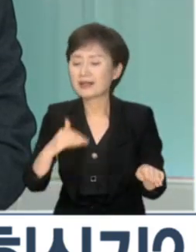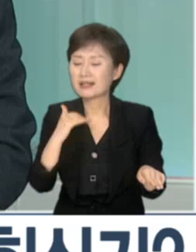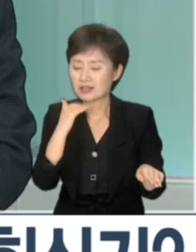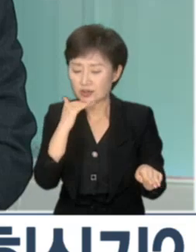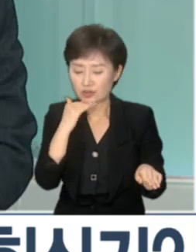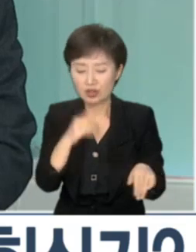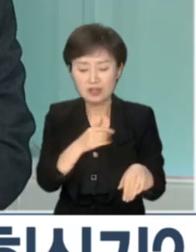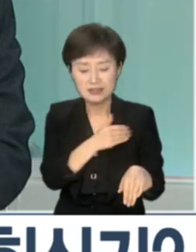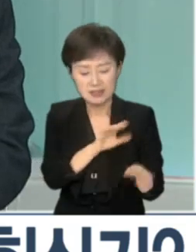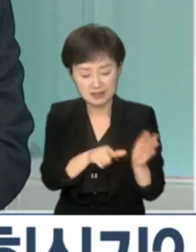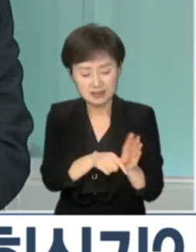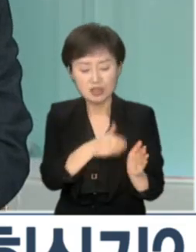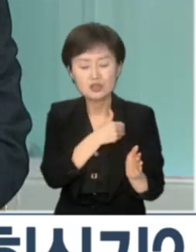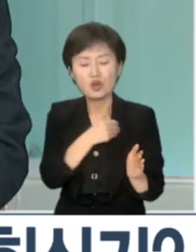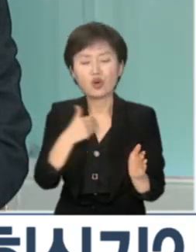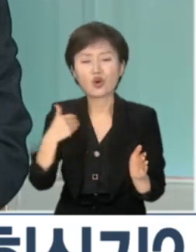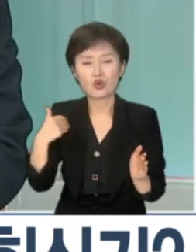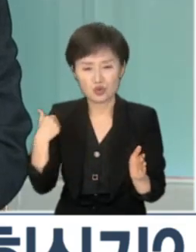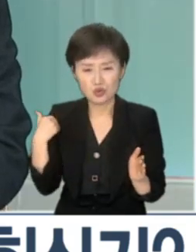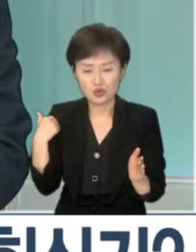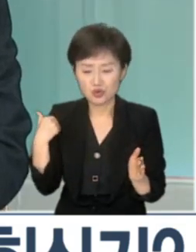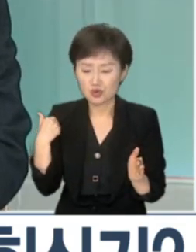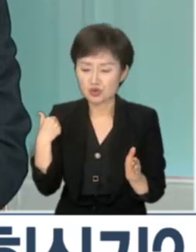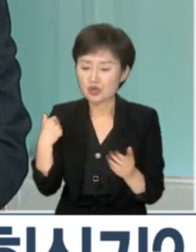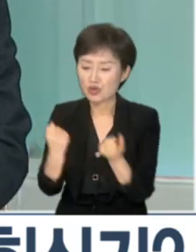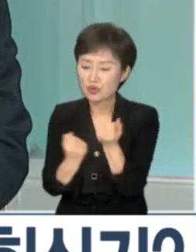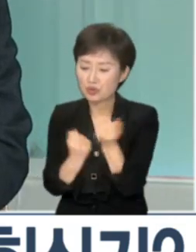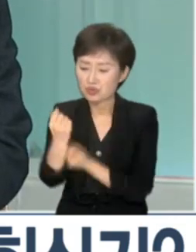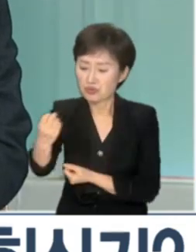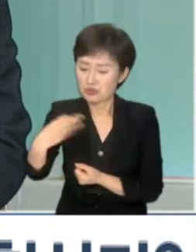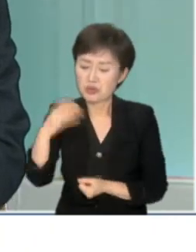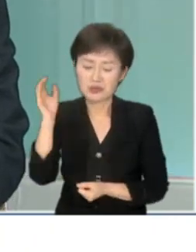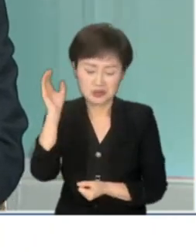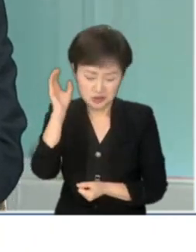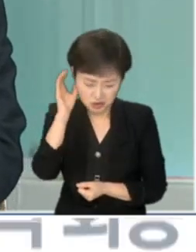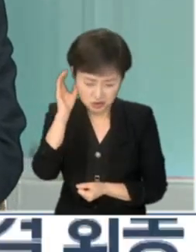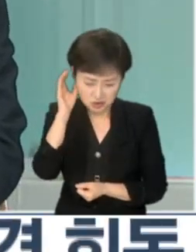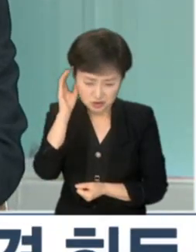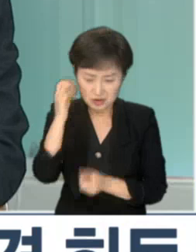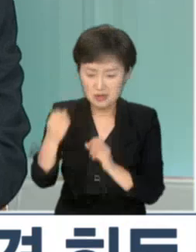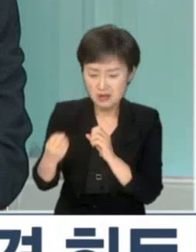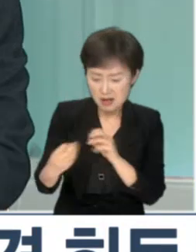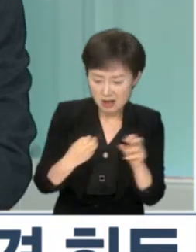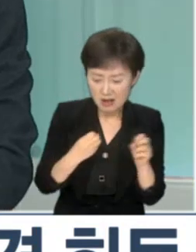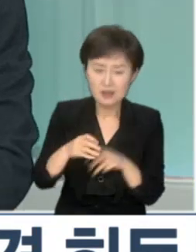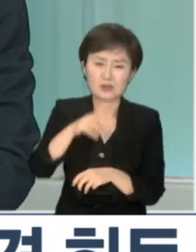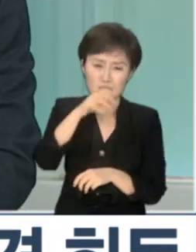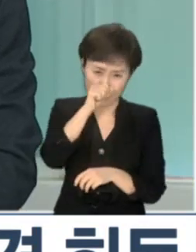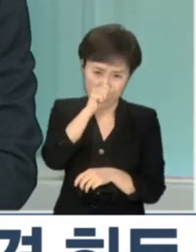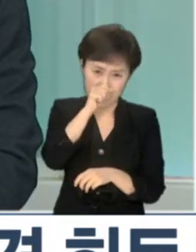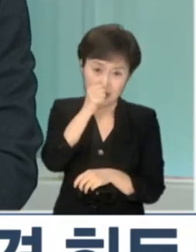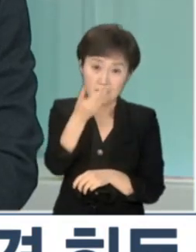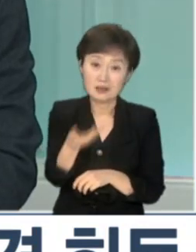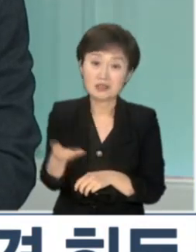두면서 그리고 이들에게 기회를 주면서 해명할 기회를 주면서 뭔가 서로 방법을 찾아야 되는데 너무 지나치게